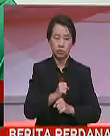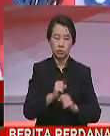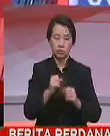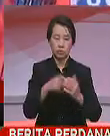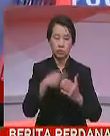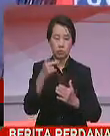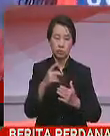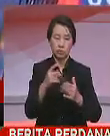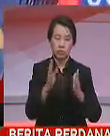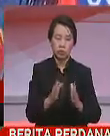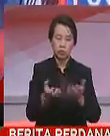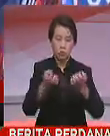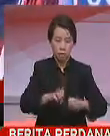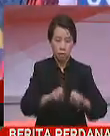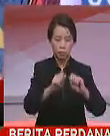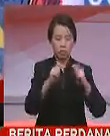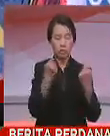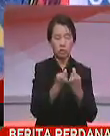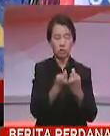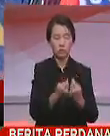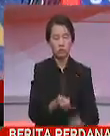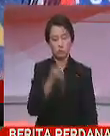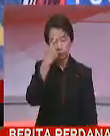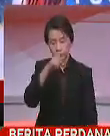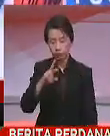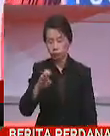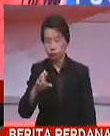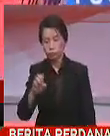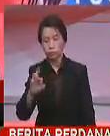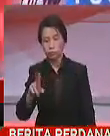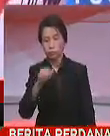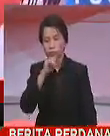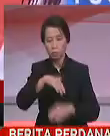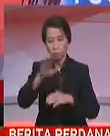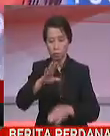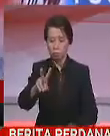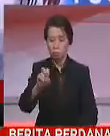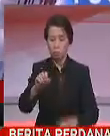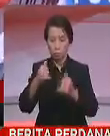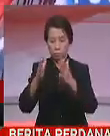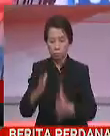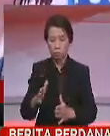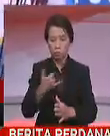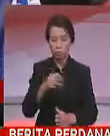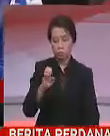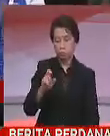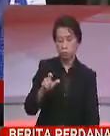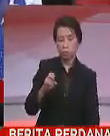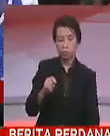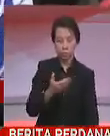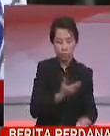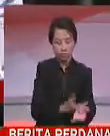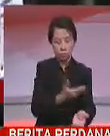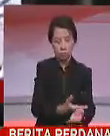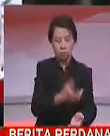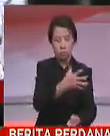lah. Tambahnya, bagi kategori recurve, kini mempunyai tidak lebih daripada 20 atlet dari pasukan elite dan skuad pelapis